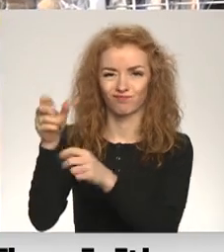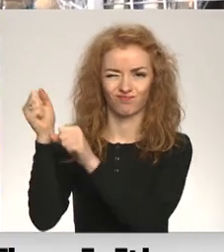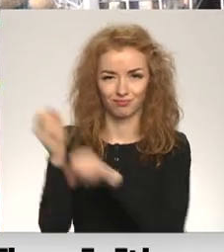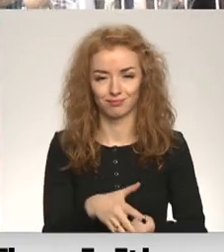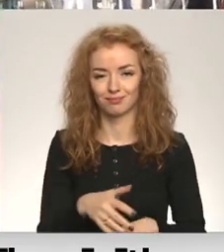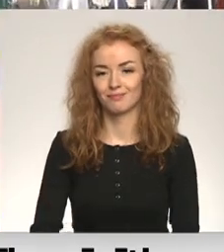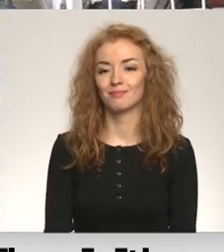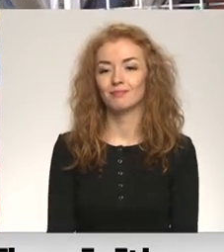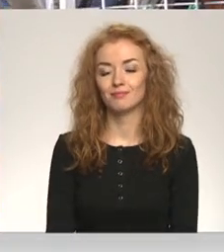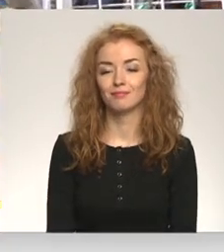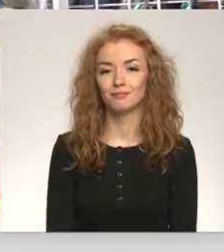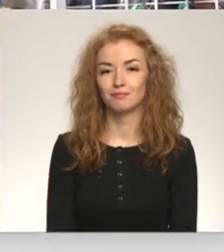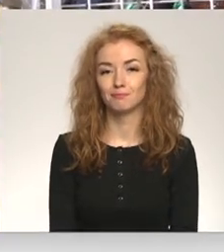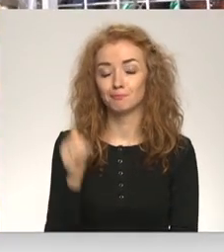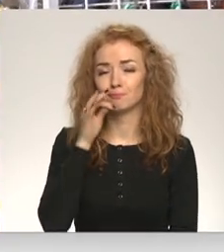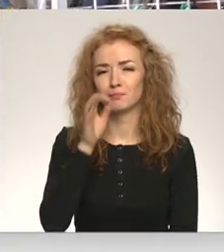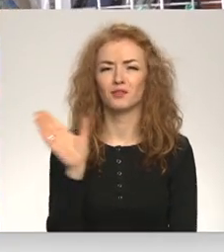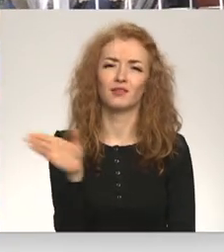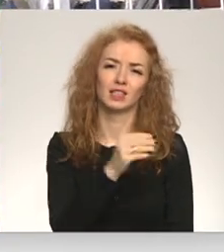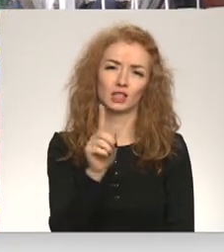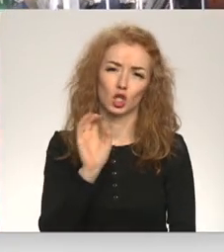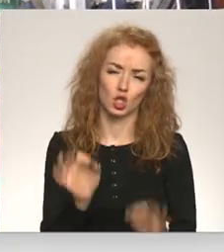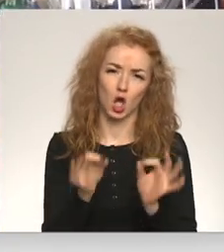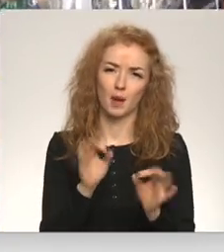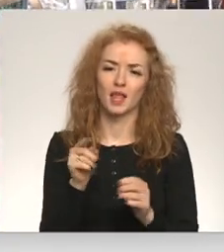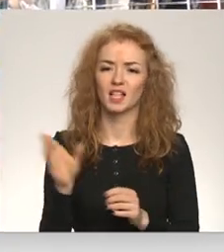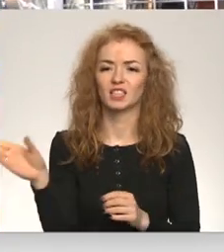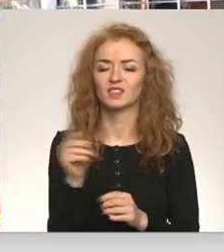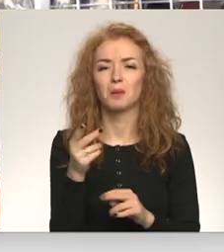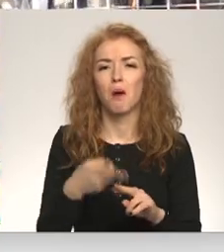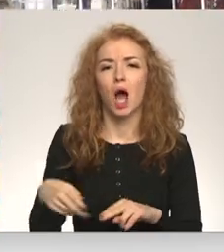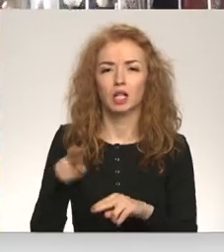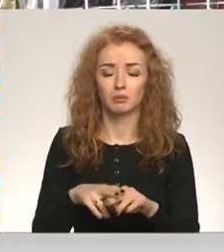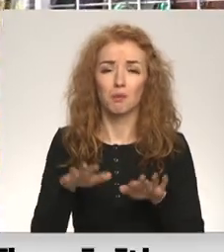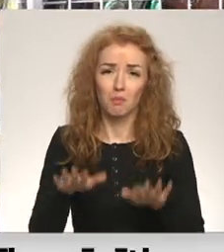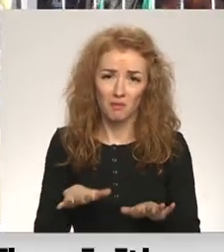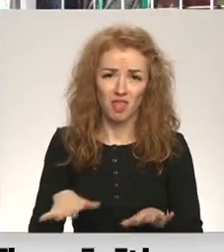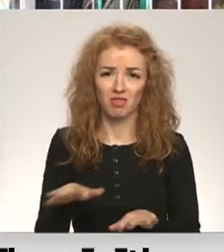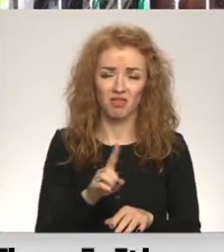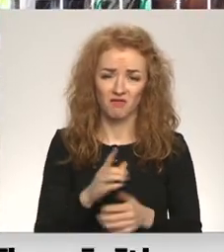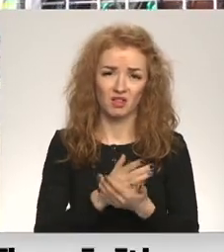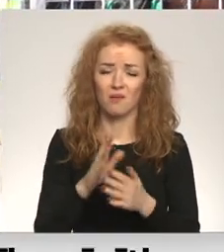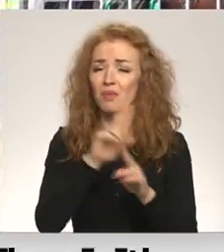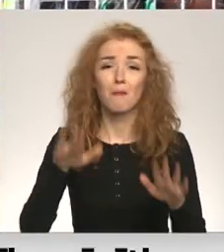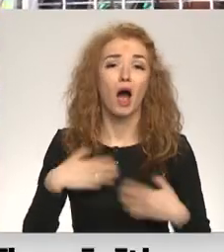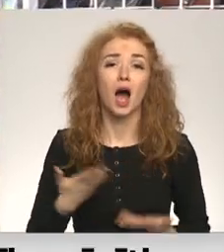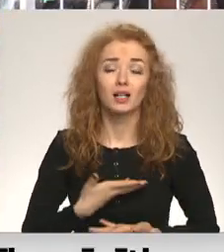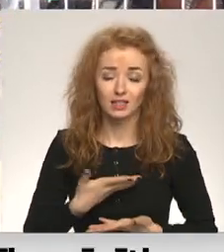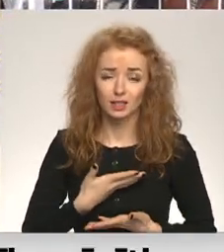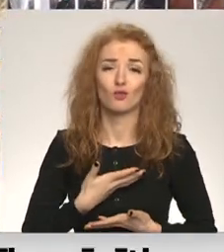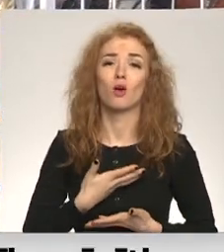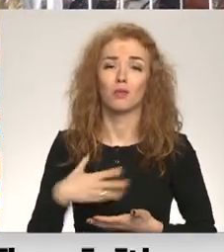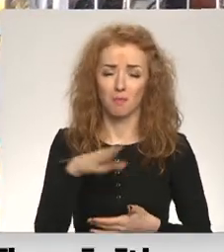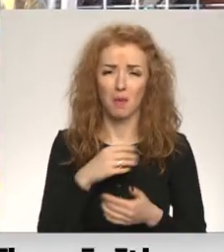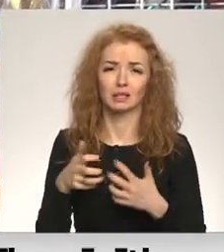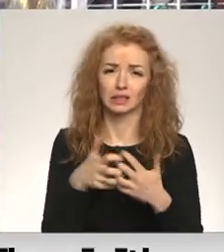ir normāli. Viss ir normāli. Tas viss ir pārspēlēts. Viss pie mums normāli. Tā, ka nepārdzīvojiet. Ja nu kas būs, tad noturēsimies